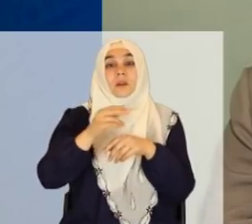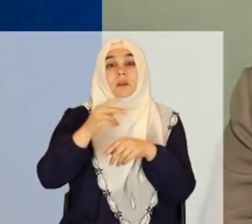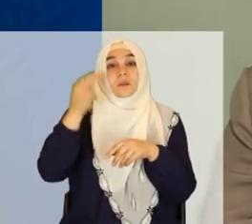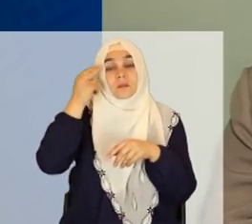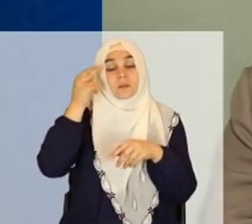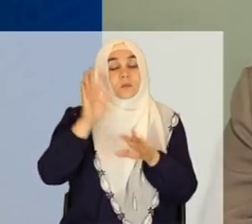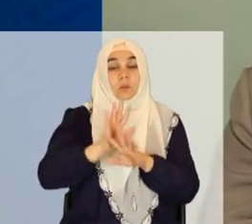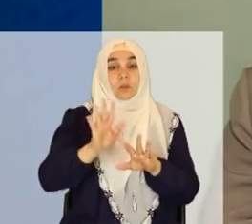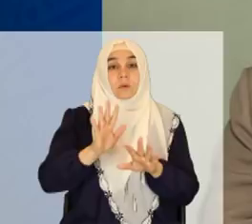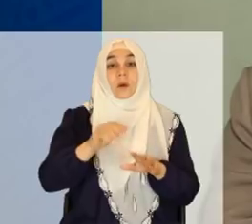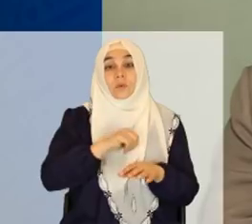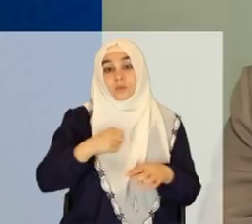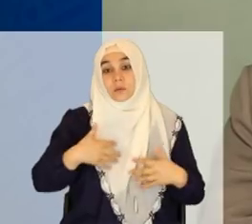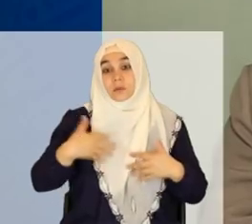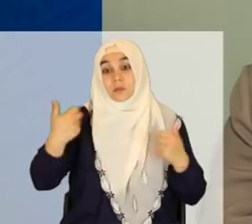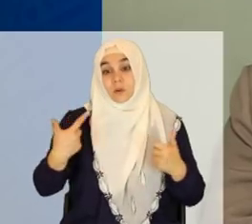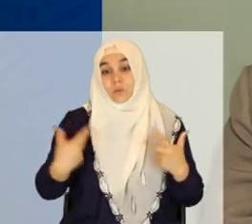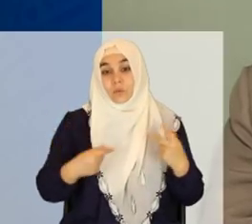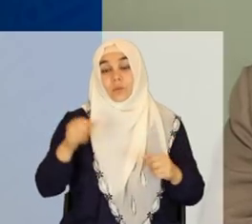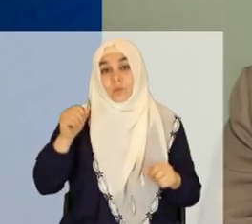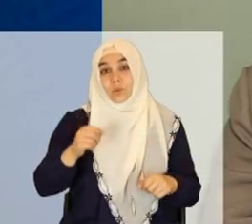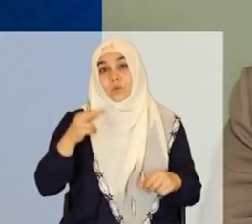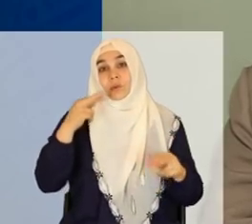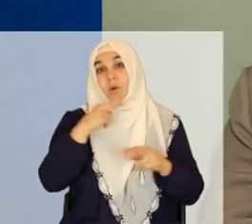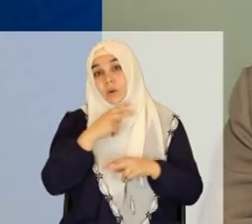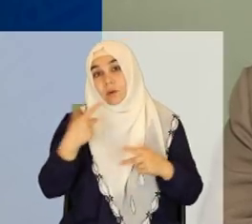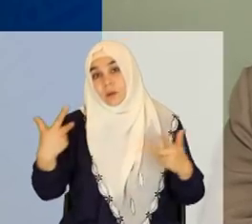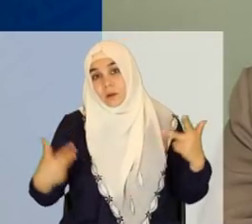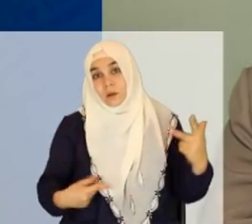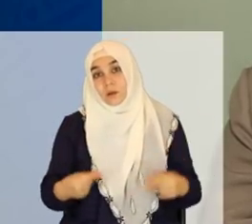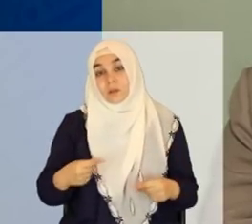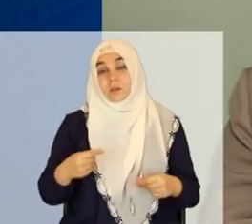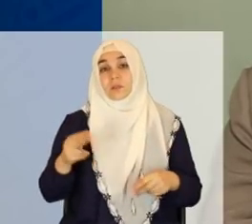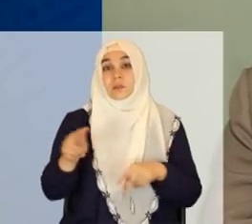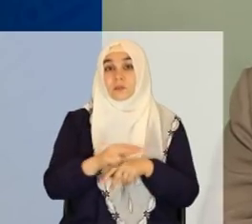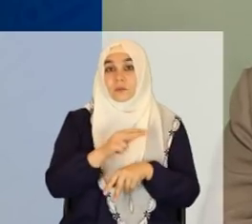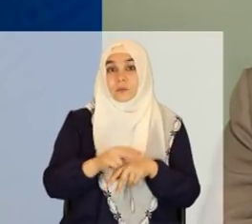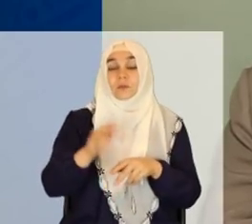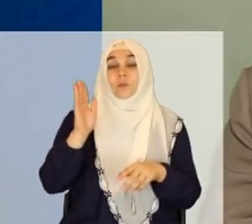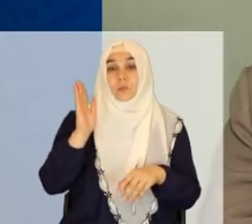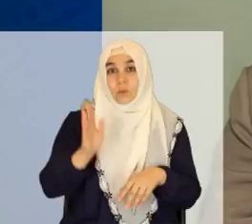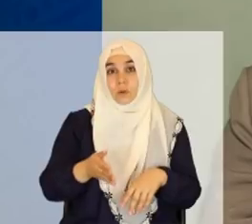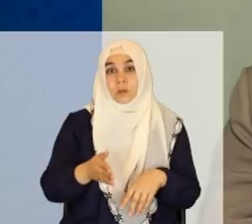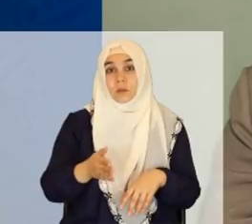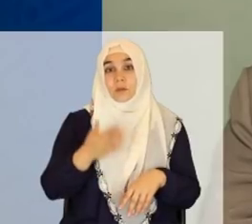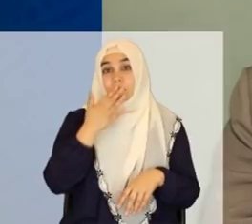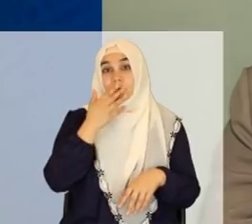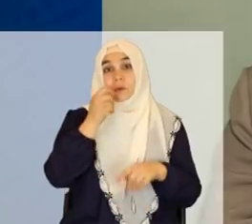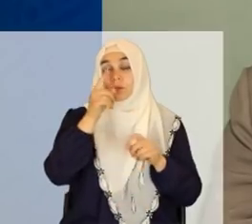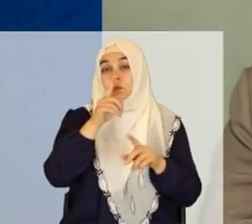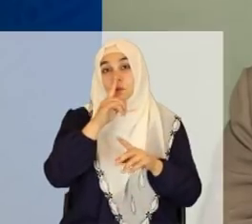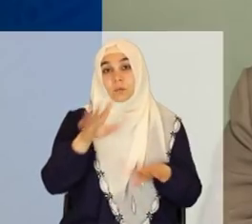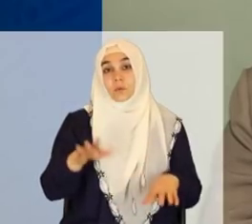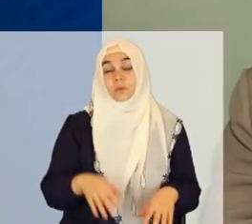tarzida qilmasagina bo'ldi. Dori yuborish maqsadida, shifolanish maqsadida bo'lsa, ro'zasi ochilmaydi,